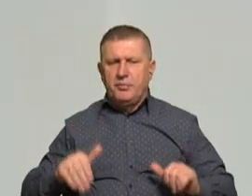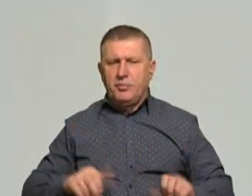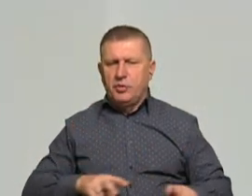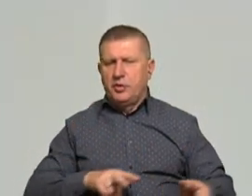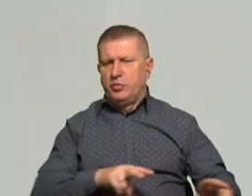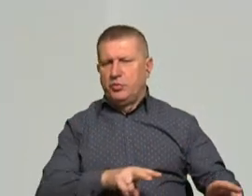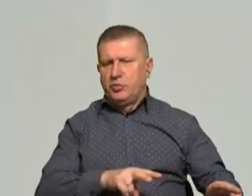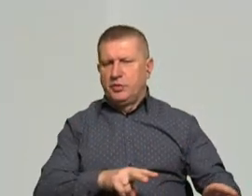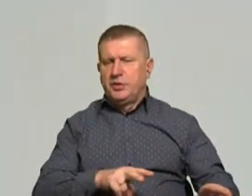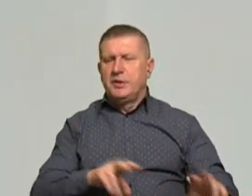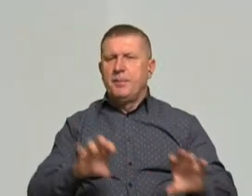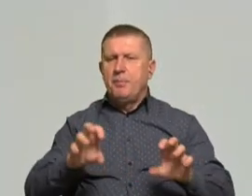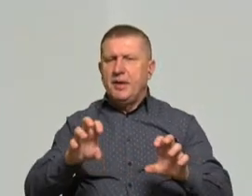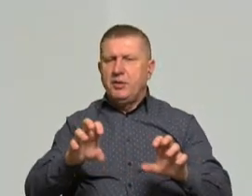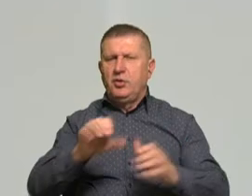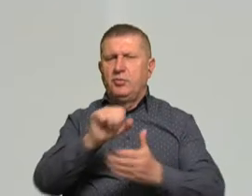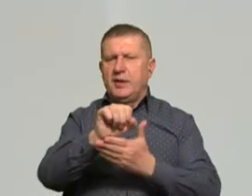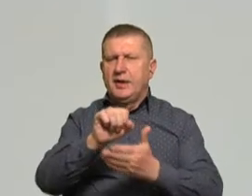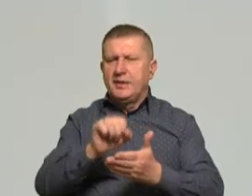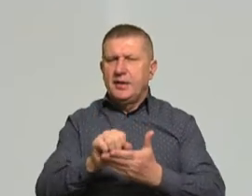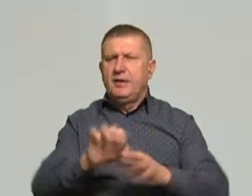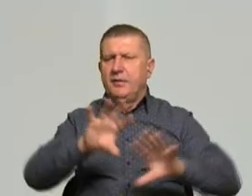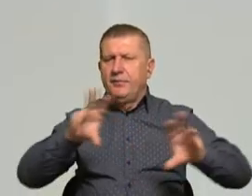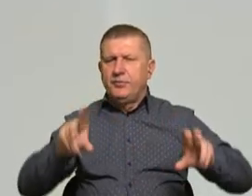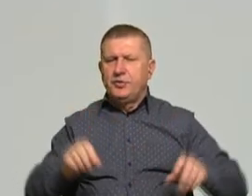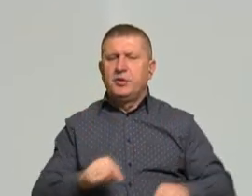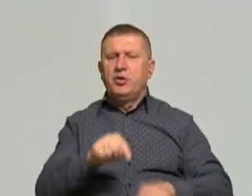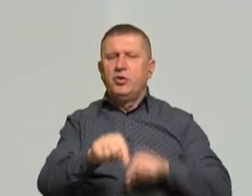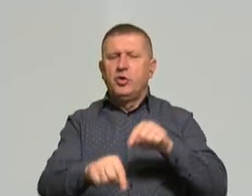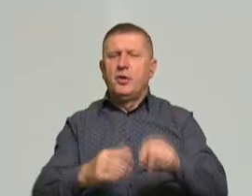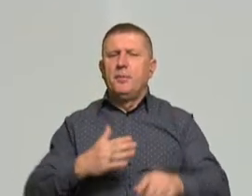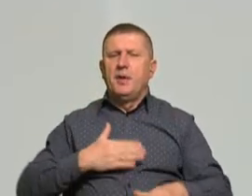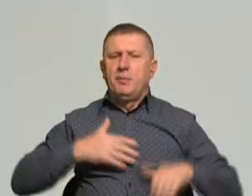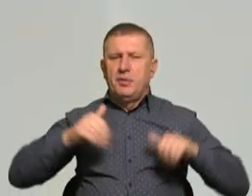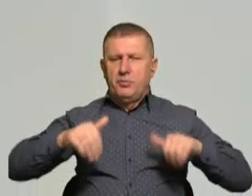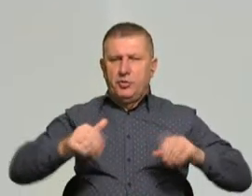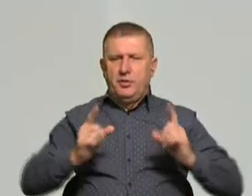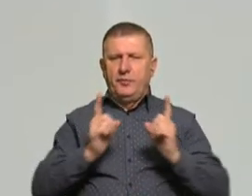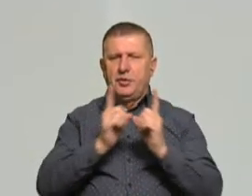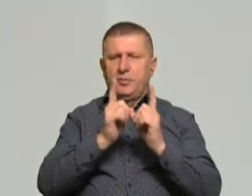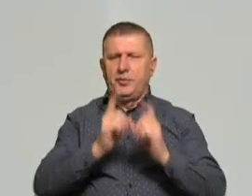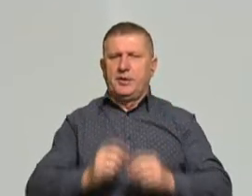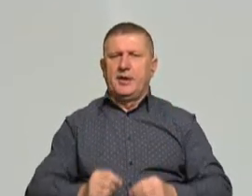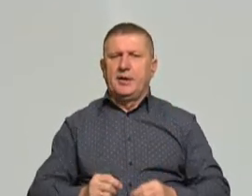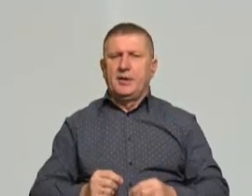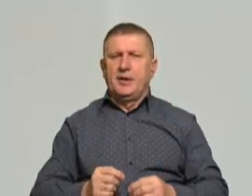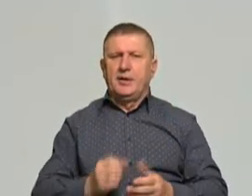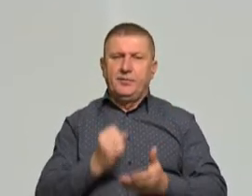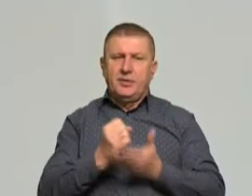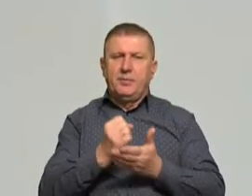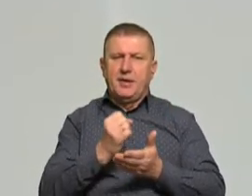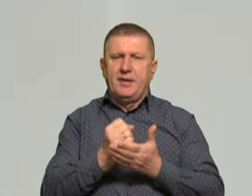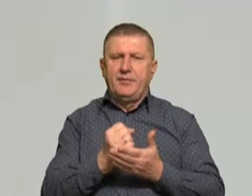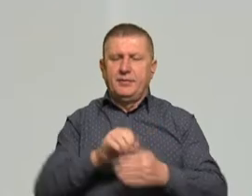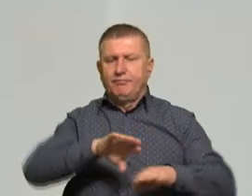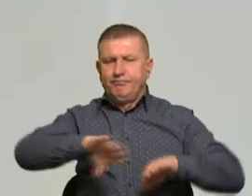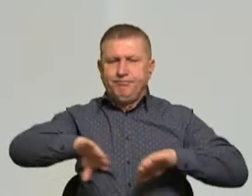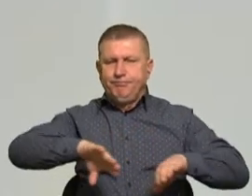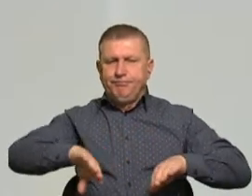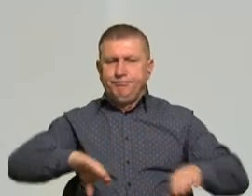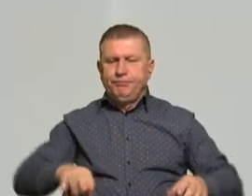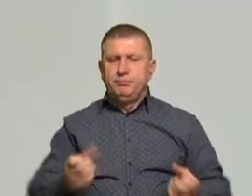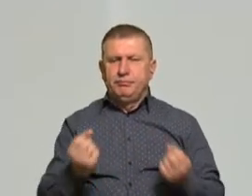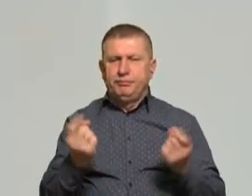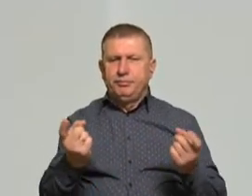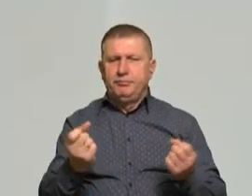Dziękuję mediom, że zdecydowały się na ten krok i mamy taką szansę, żeby się spotkać tutaj. Oczywiście kwestie związane z recyklingiem i kwestie